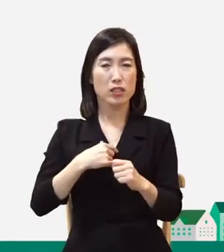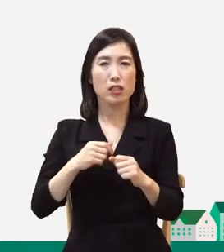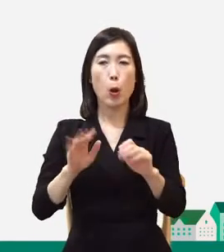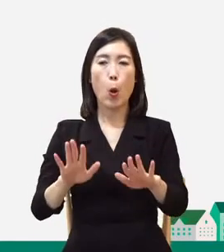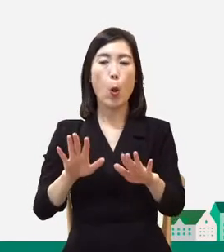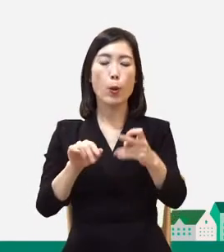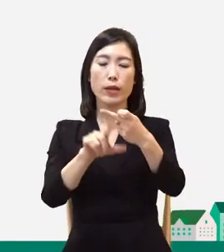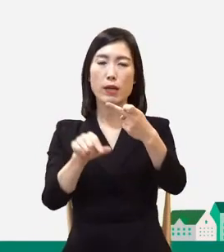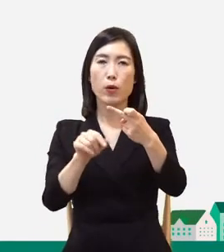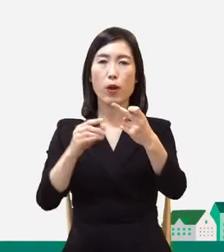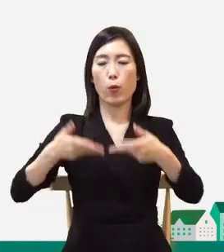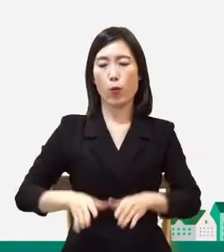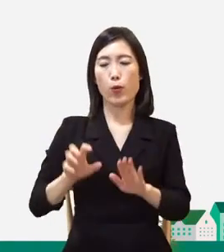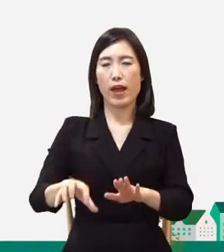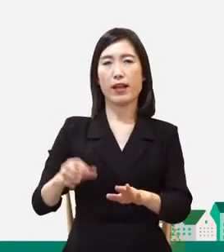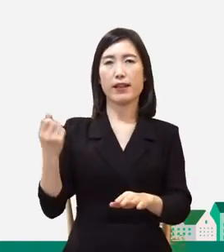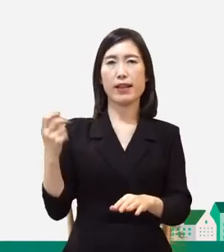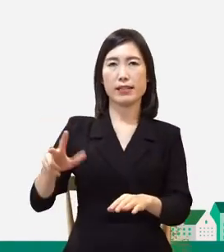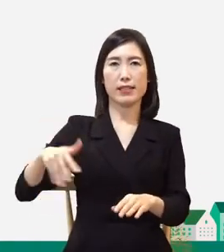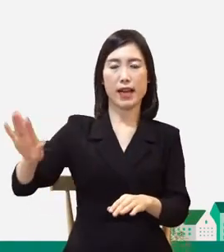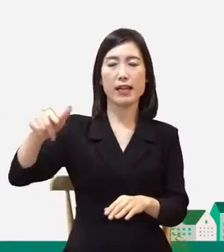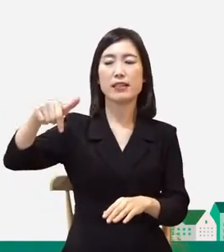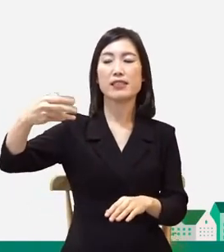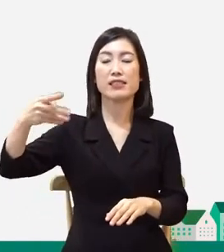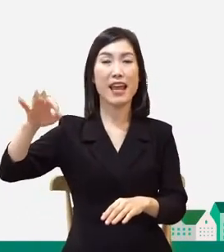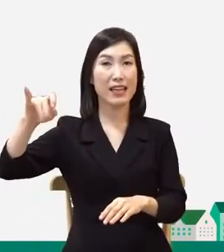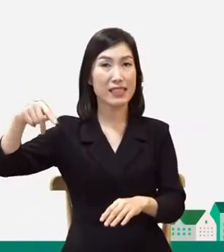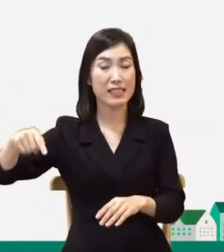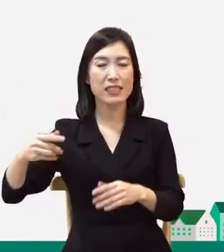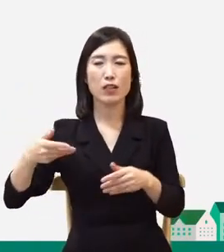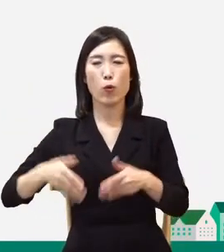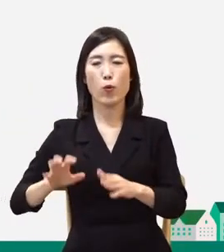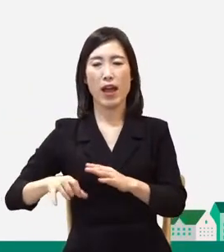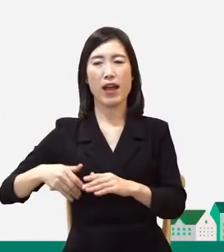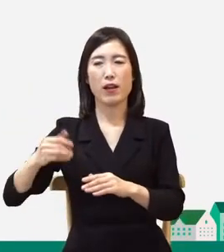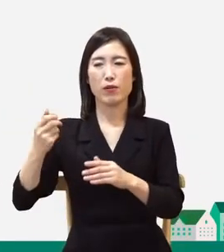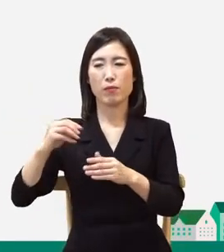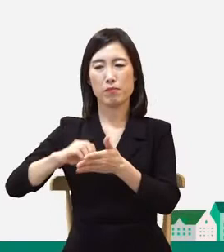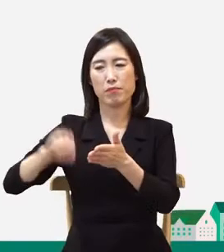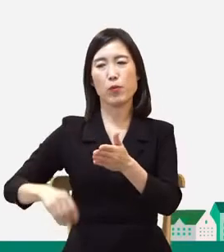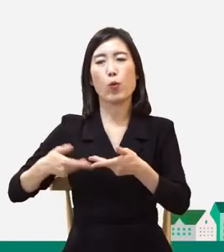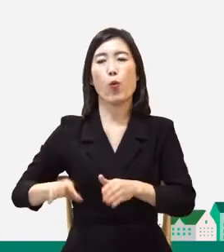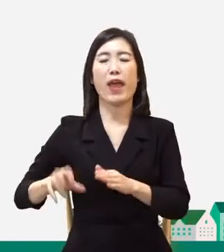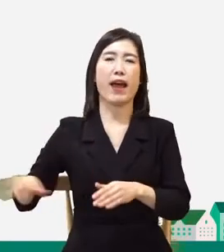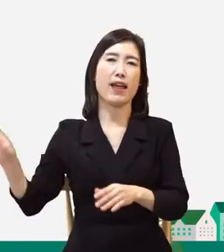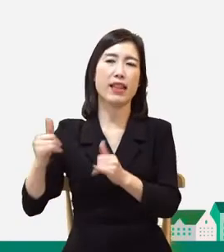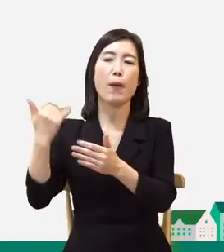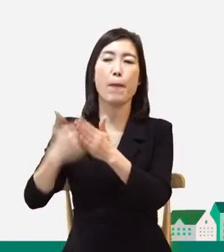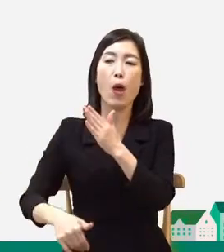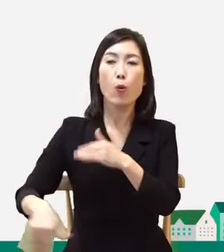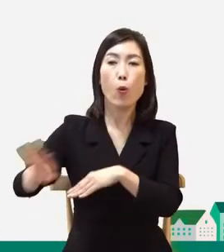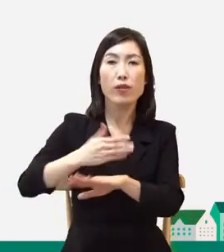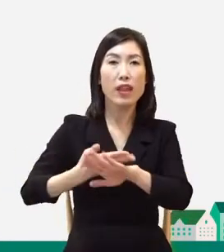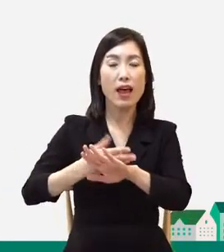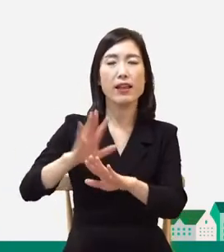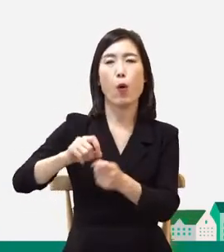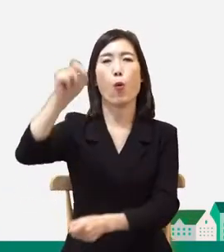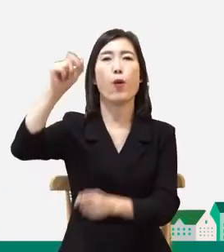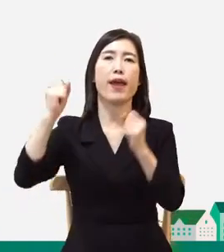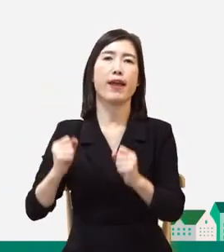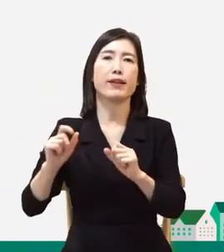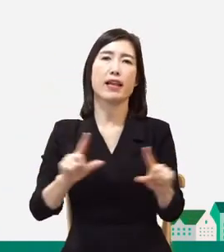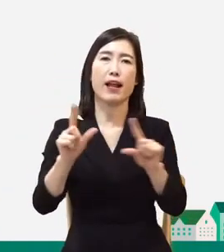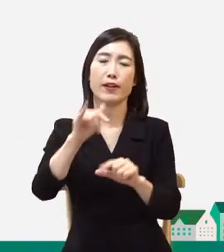12월에 귀향 예정인 그레이스빌 입주민을 제외하고는 지속적으로 지원주택 생활을 계획하고 계십니다.